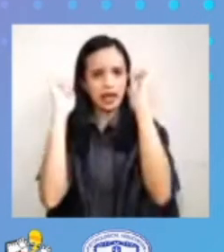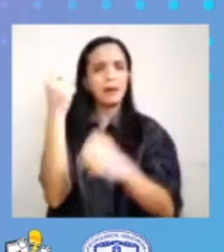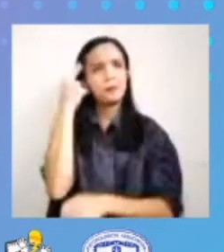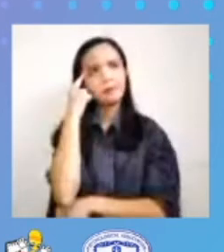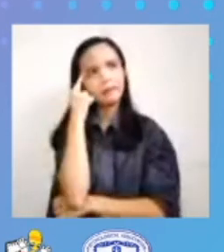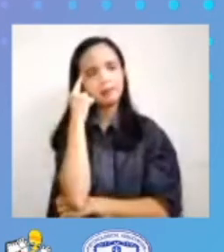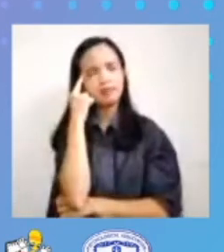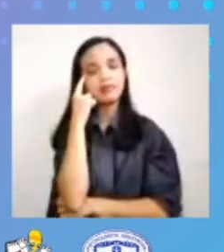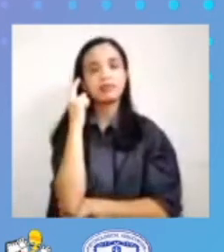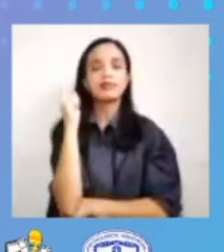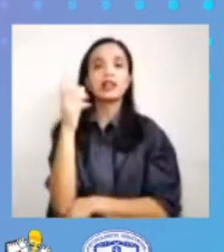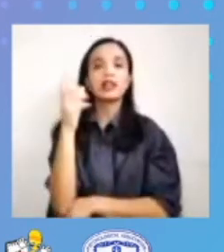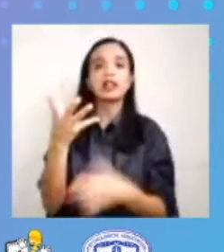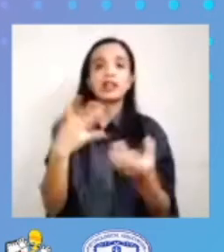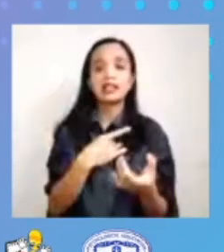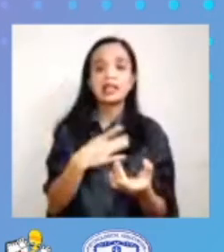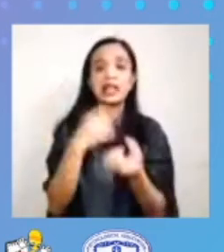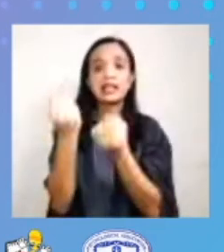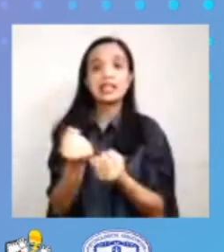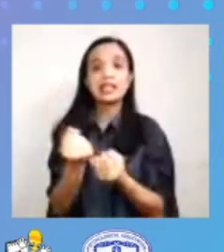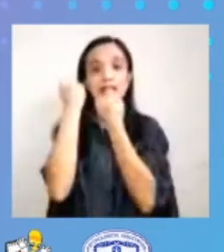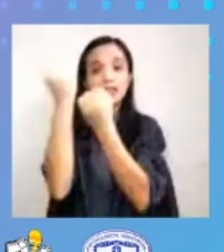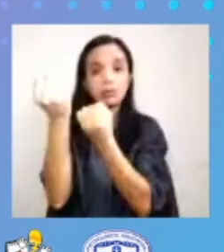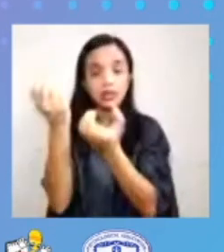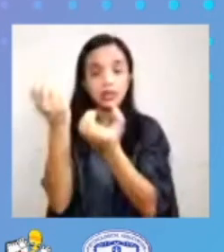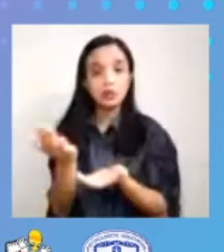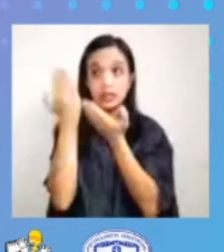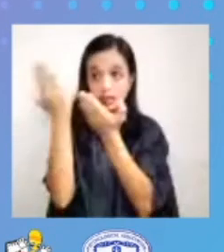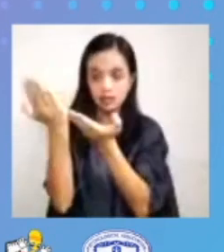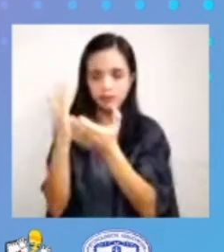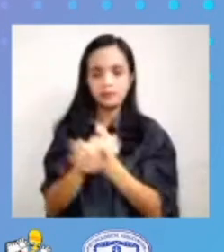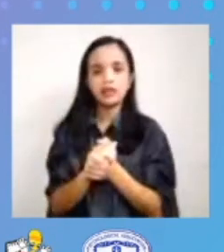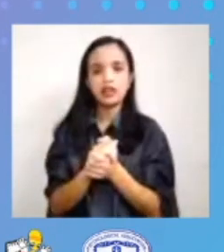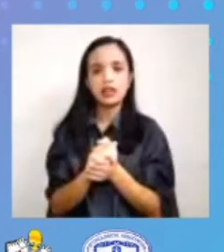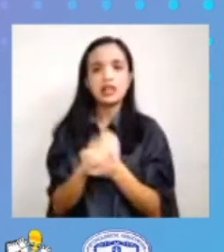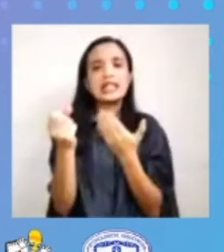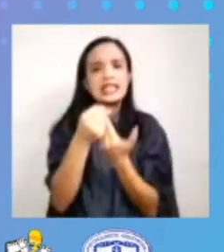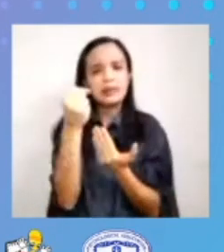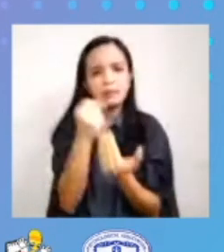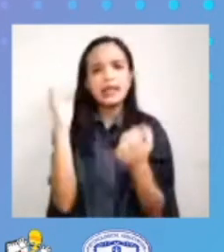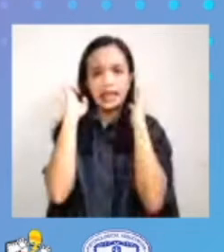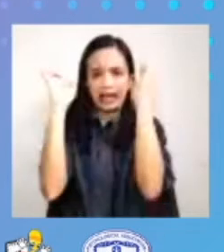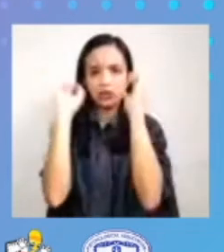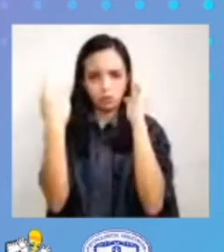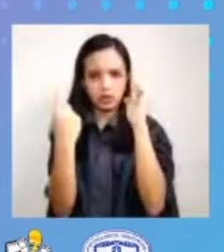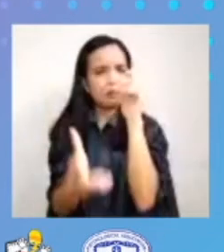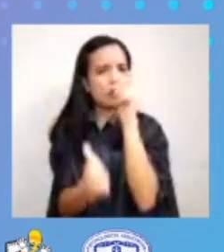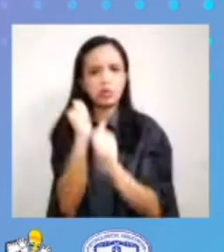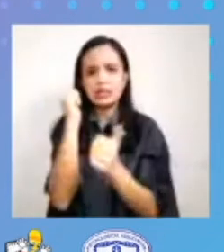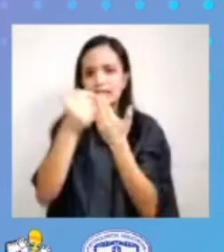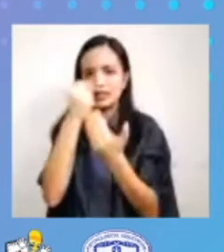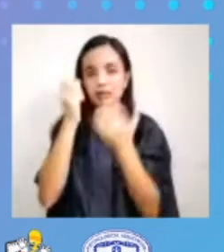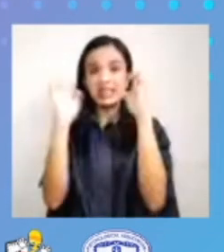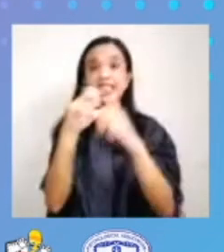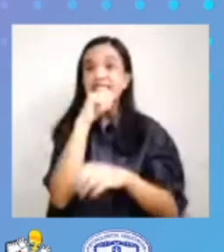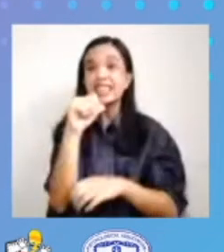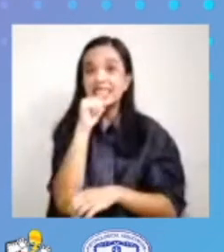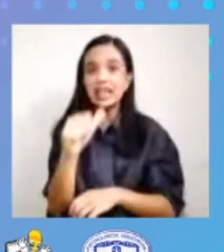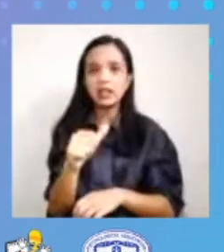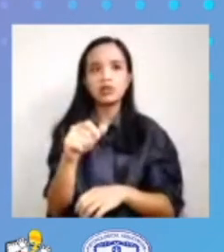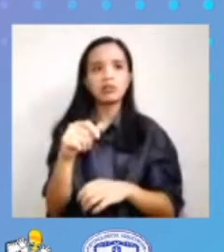nyo ang inyong emotions. Okay? So ayan, mula po kay Miss Socorro Eranista, thank you.